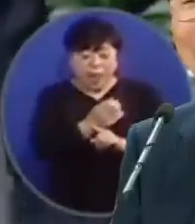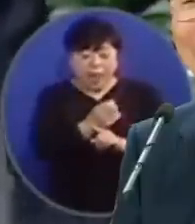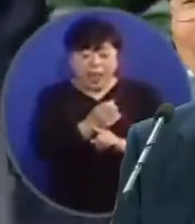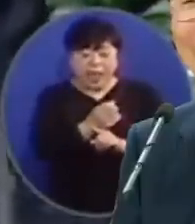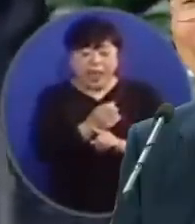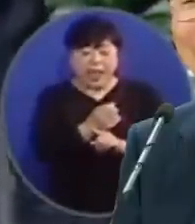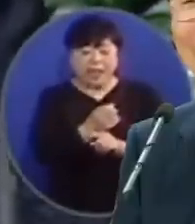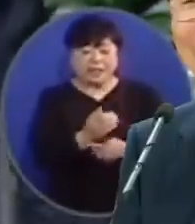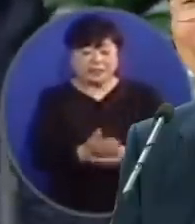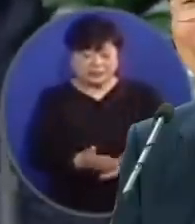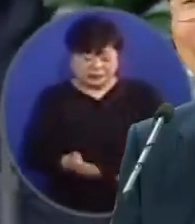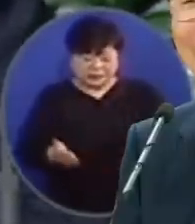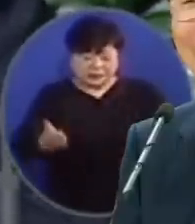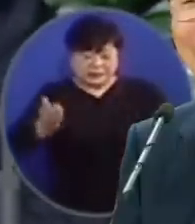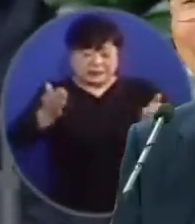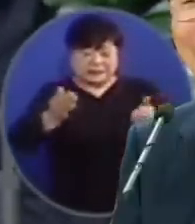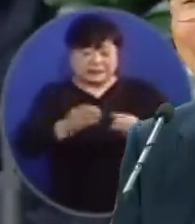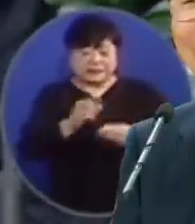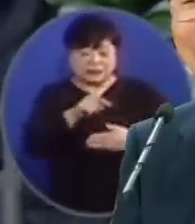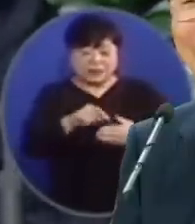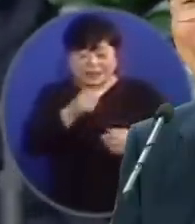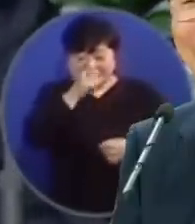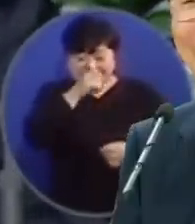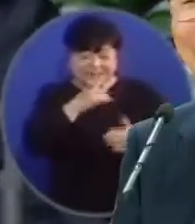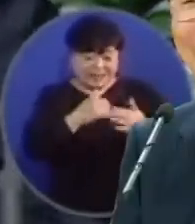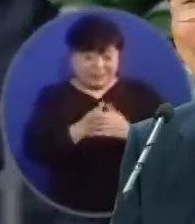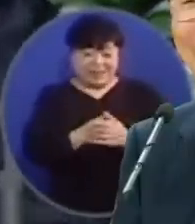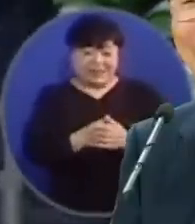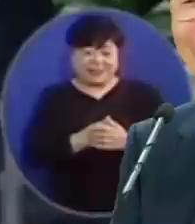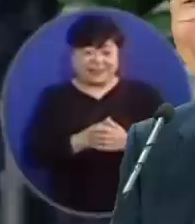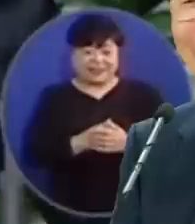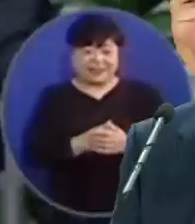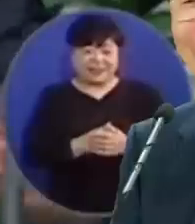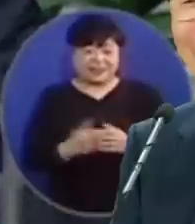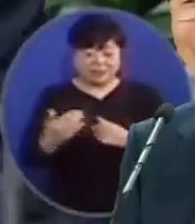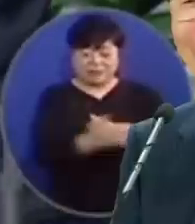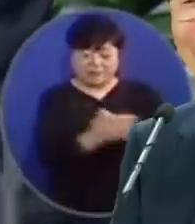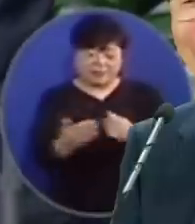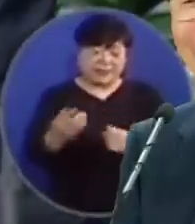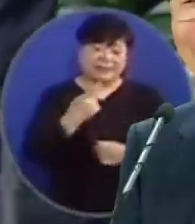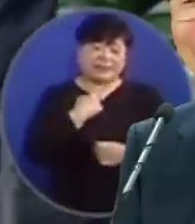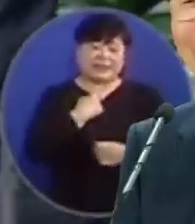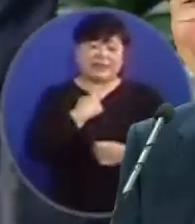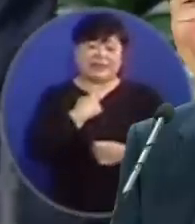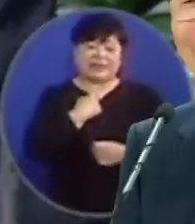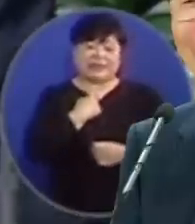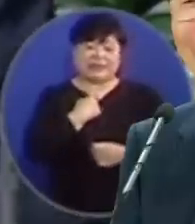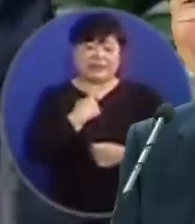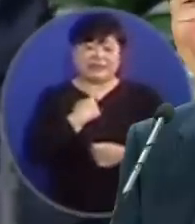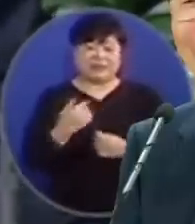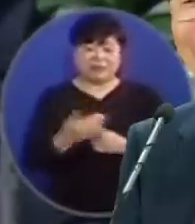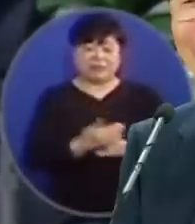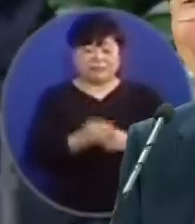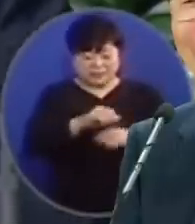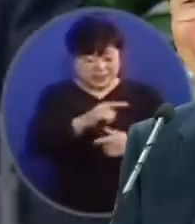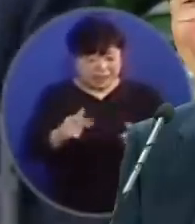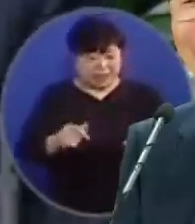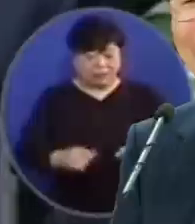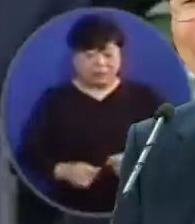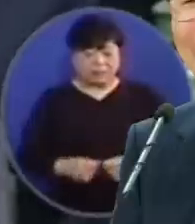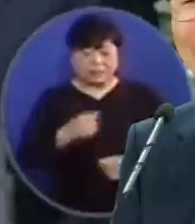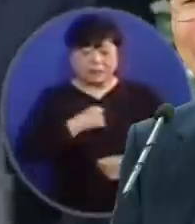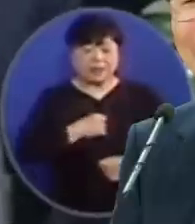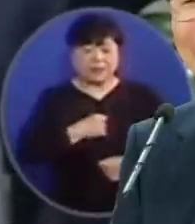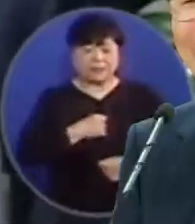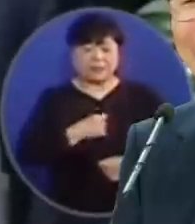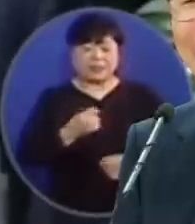이 보배로운 진리를 질그릇 속에 가졌으니 사방으로 우겨삼을 당하여도 안 사인다. 답답한 일을